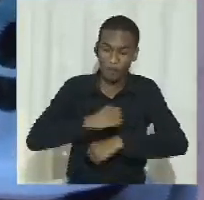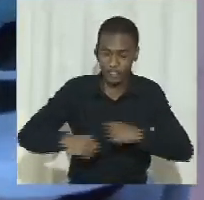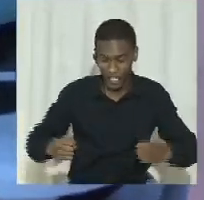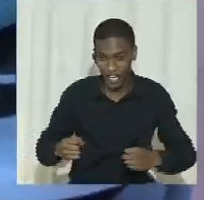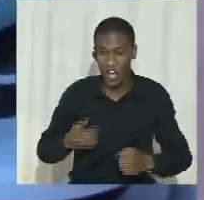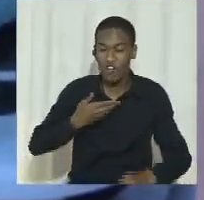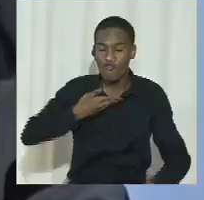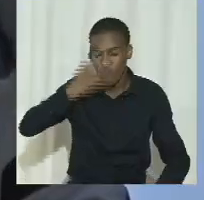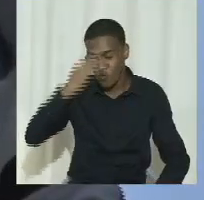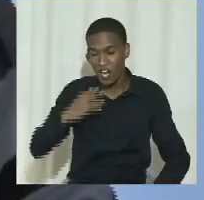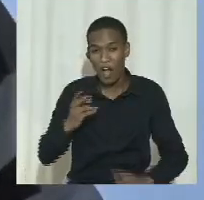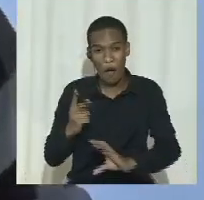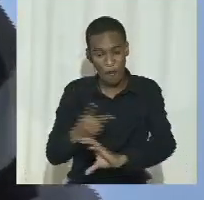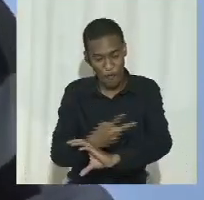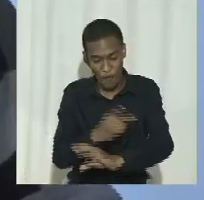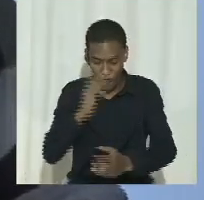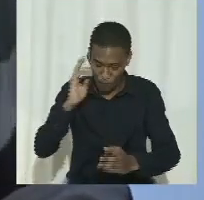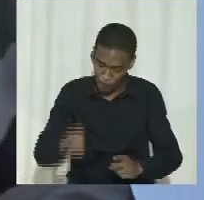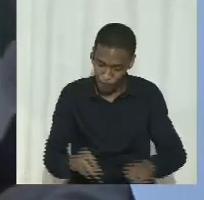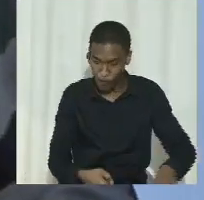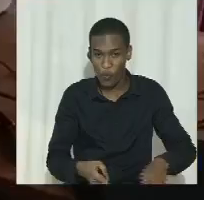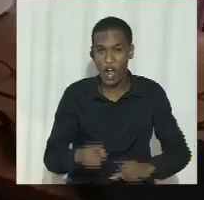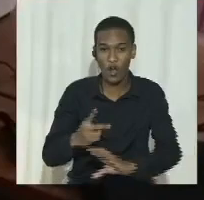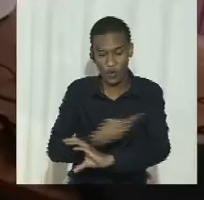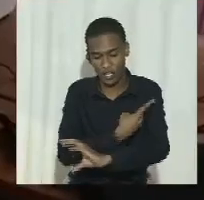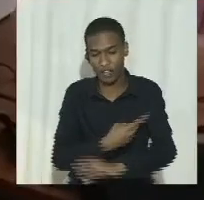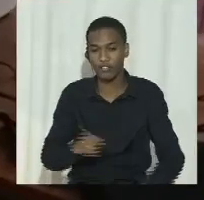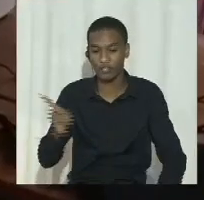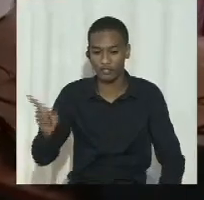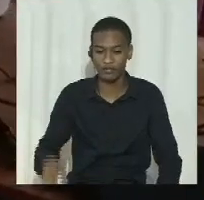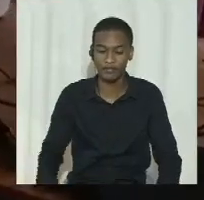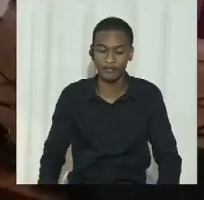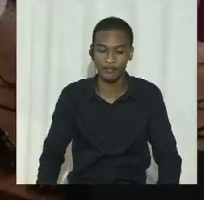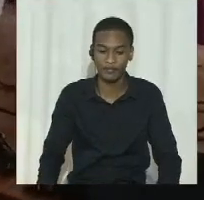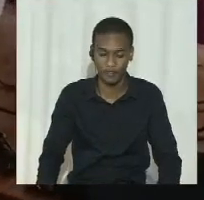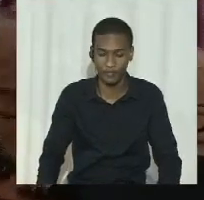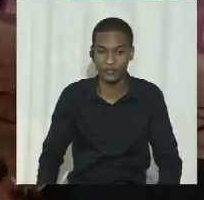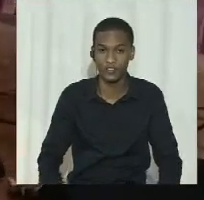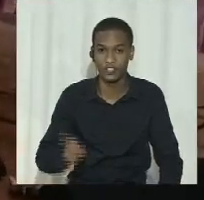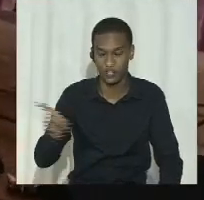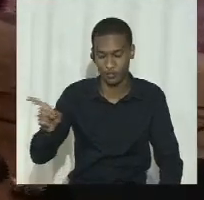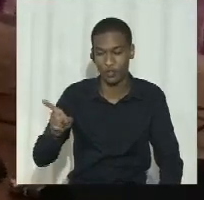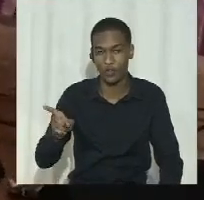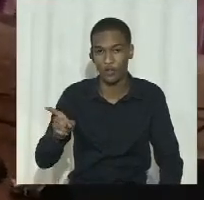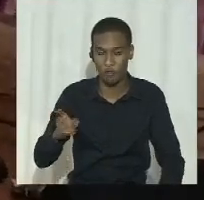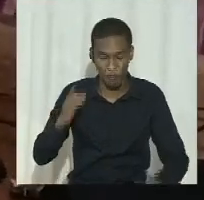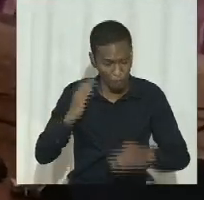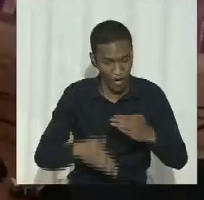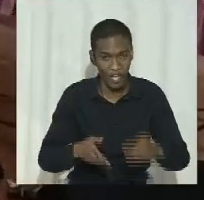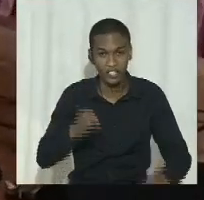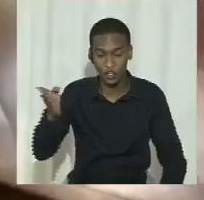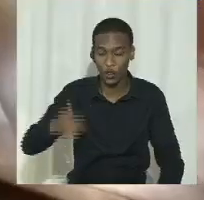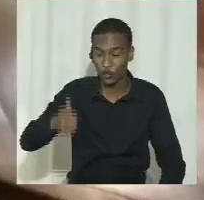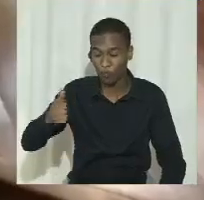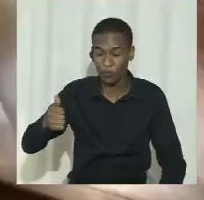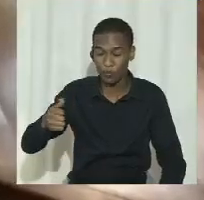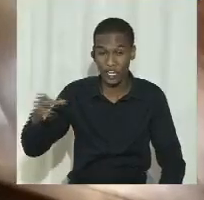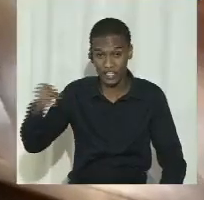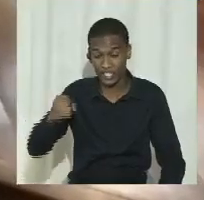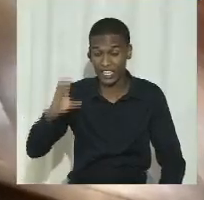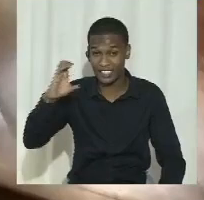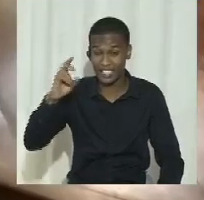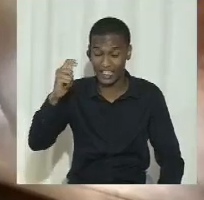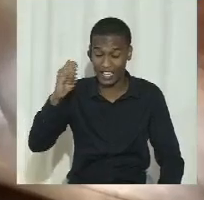ny fisiny reto mano detendeur reto. Manoloana ny fahalasan'ny tompona andraikitry ny CTC eto amin'ny hôpitaly militaira